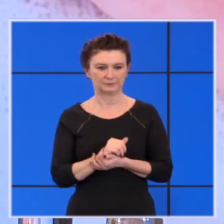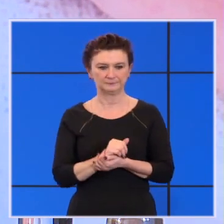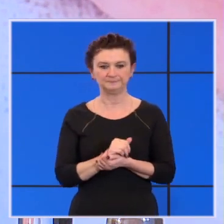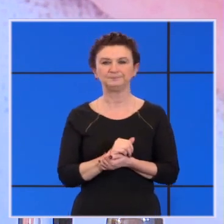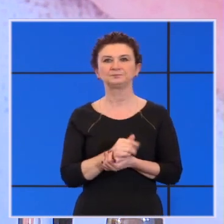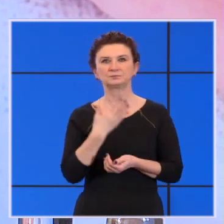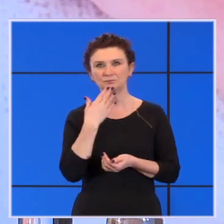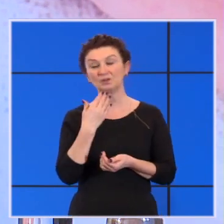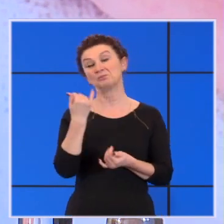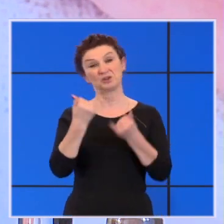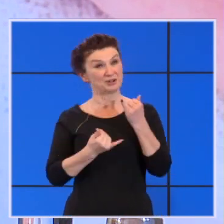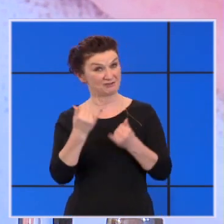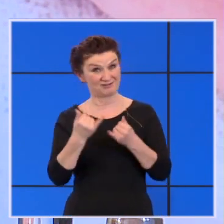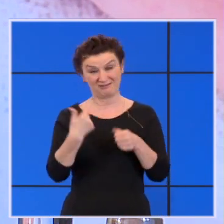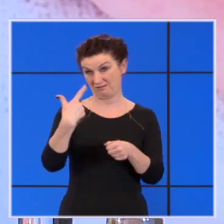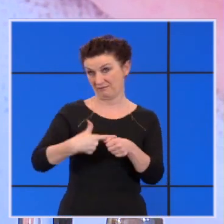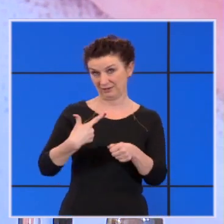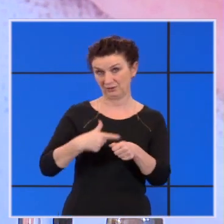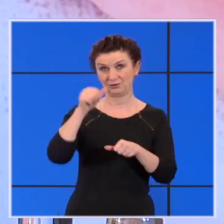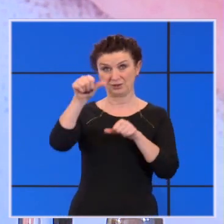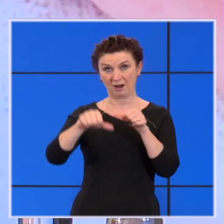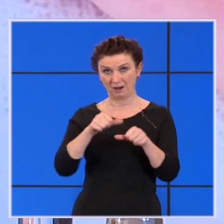zarodków, jeśli taki zarodek nie zostanie przeniesiony